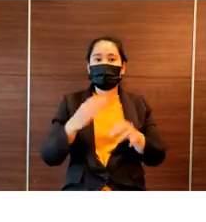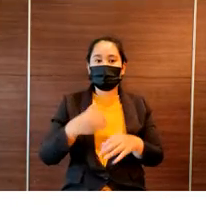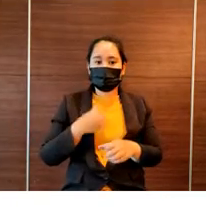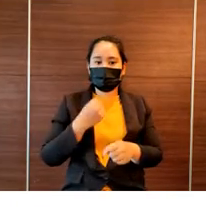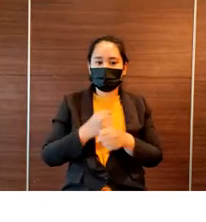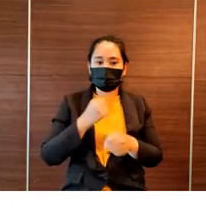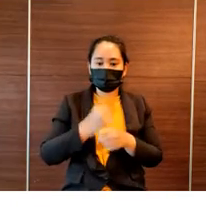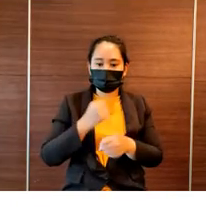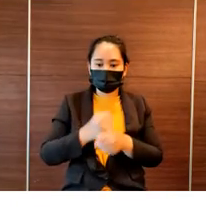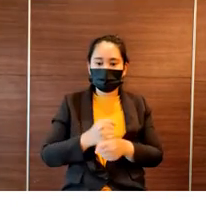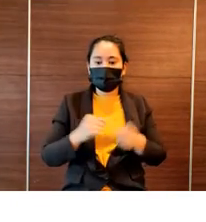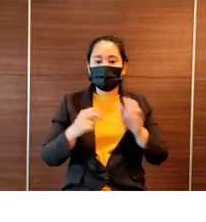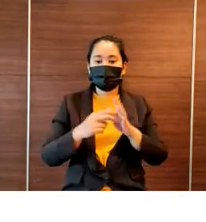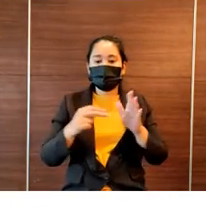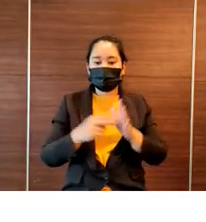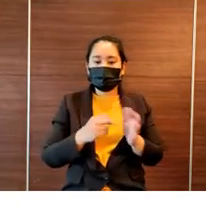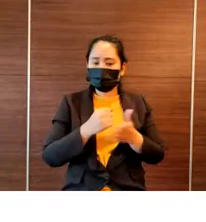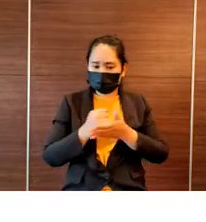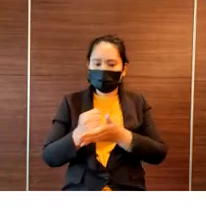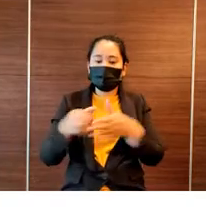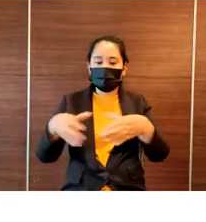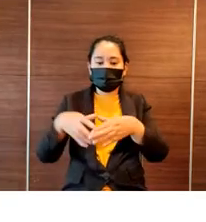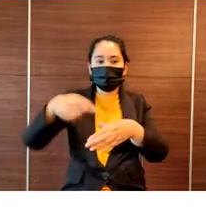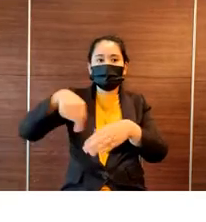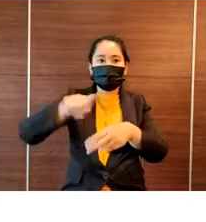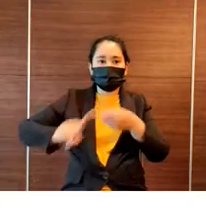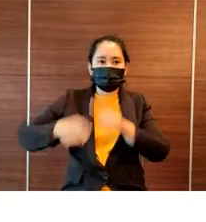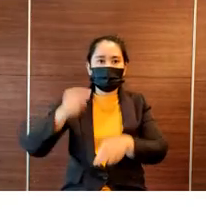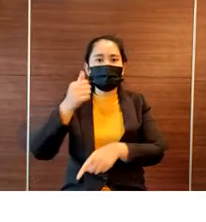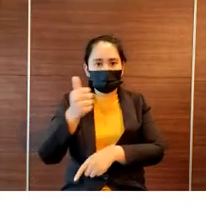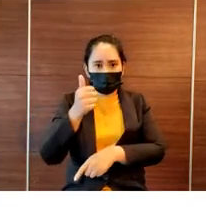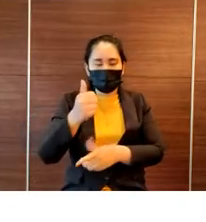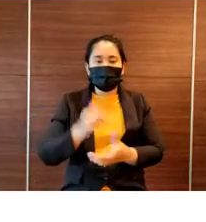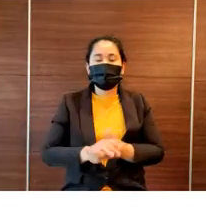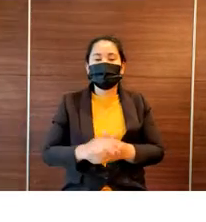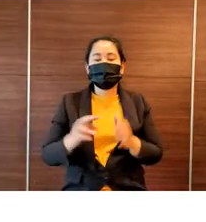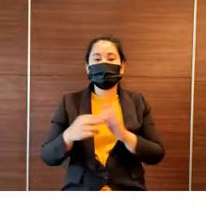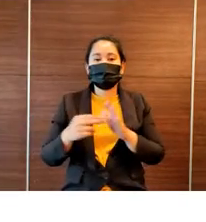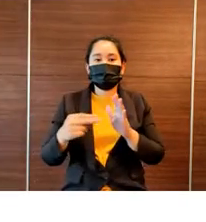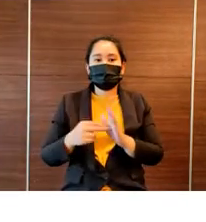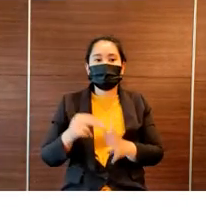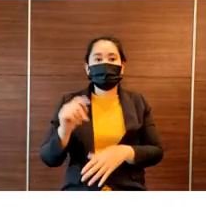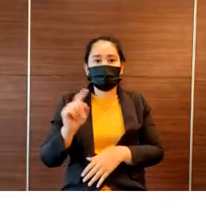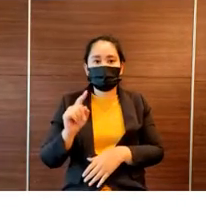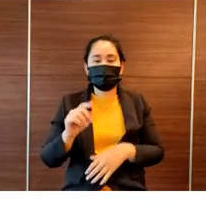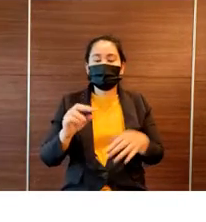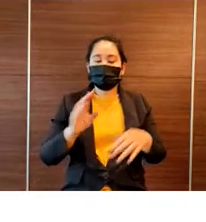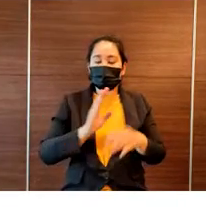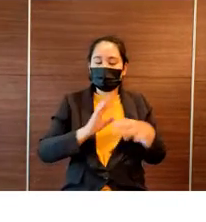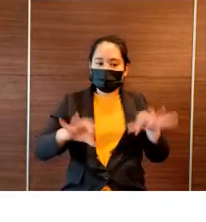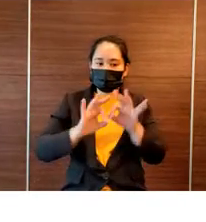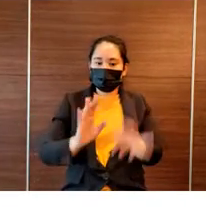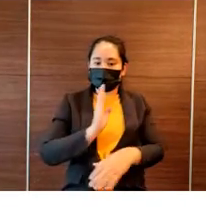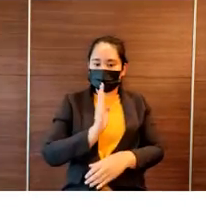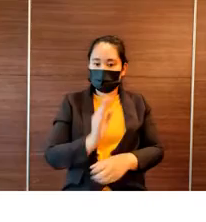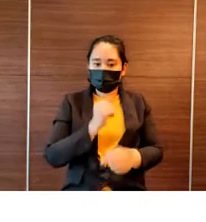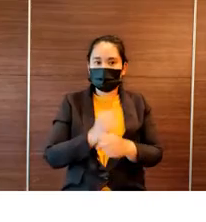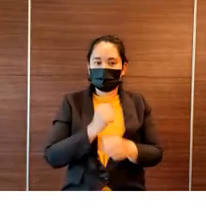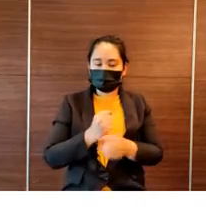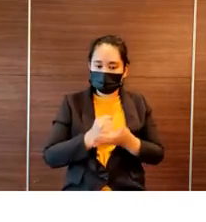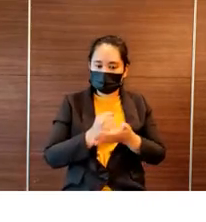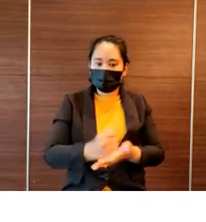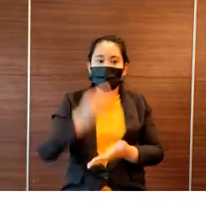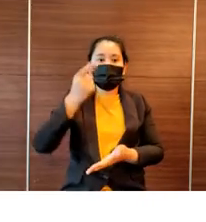KPLSS อ่ะดังนั้นเราช่วยเพื่อนกลุ่มนี้ได้แล้วก็วิ่งตายข้อมูลมันชี้จะตายว่าถ้าเธอซื่อสัตย์กับการทำงาน HIV/AIDS